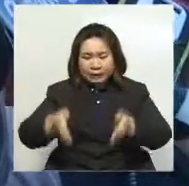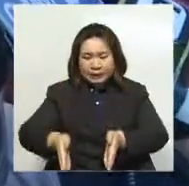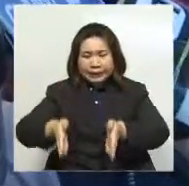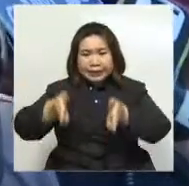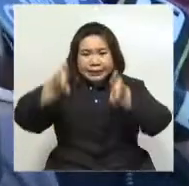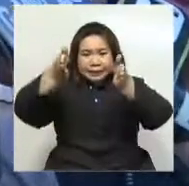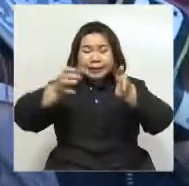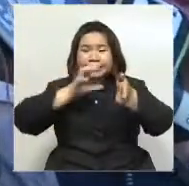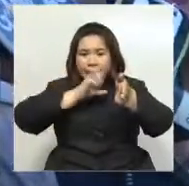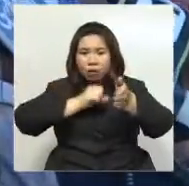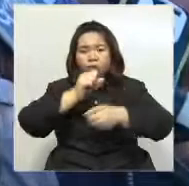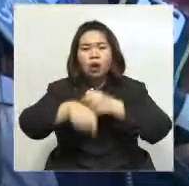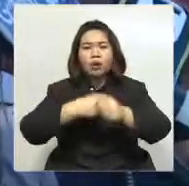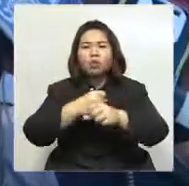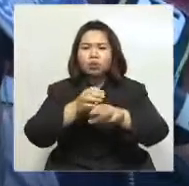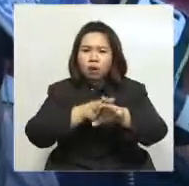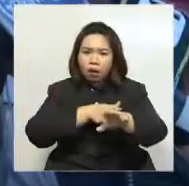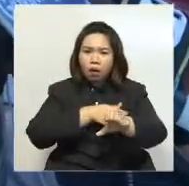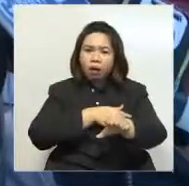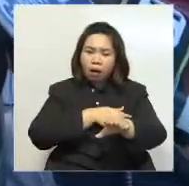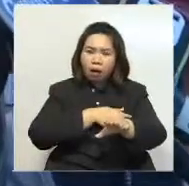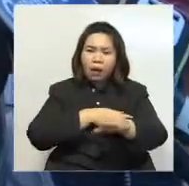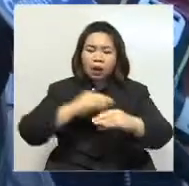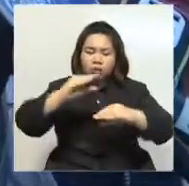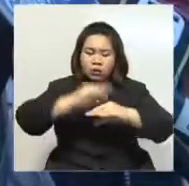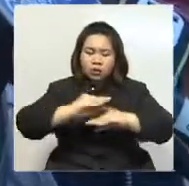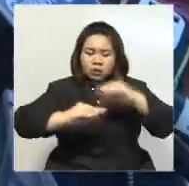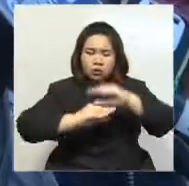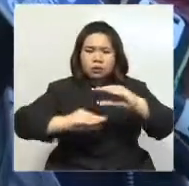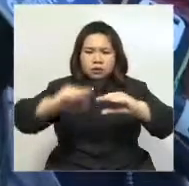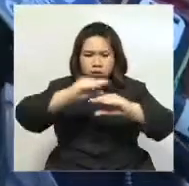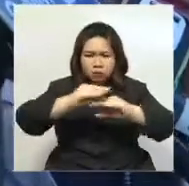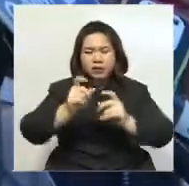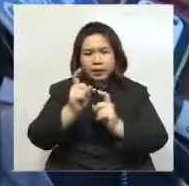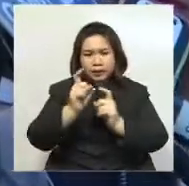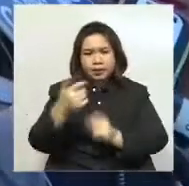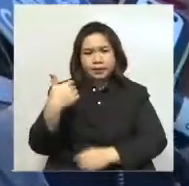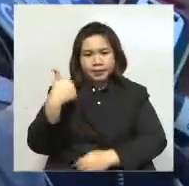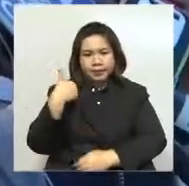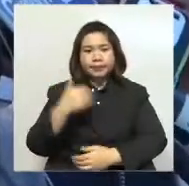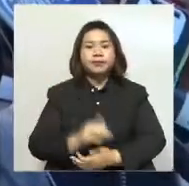เป็นโบราณสถานอายุมากแล้วก็เป็นอาคารก่ออิฐก็จะมีความเสี่ยงอยู่แล้ว